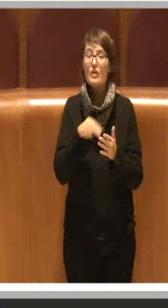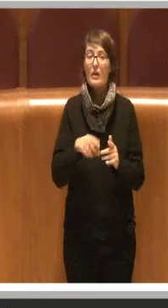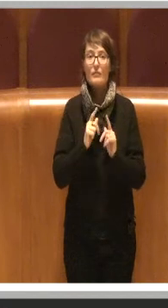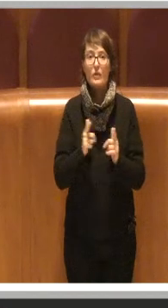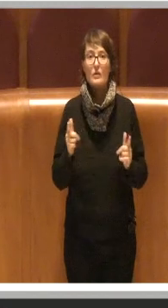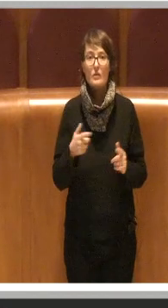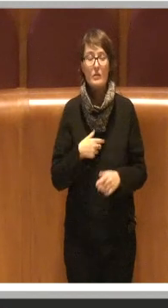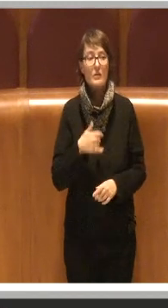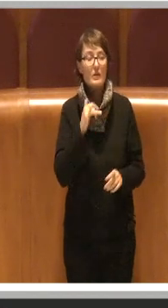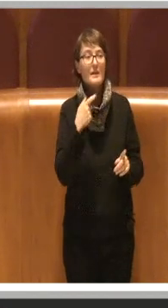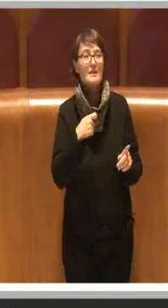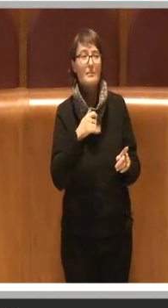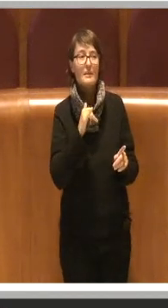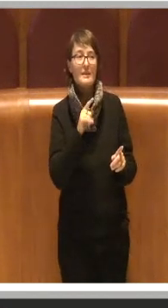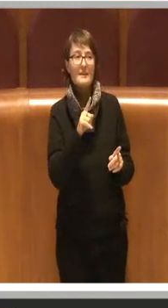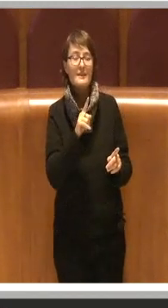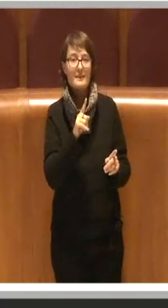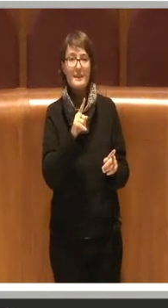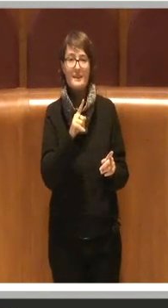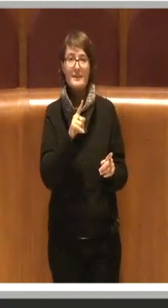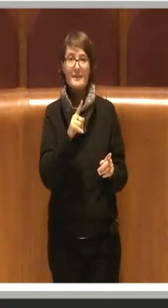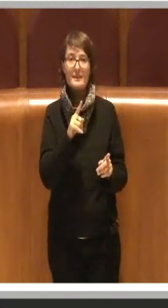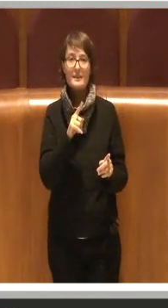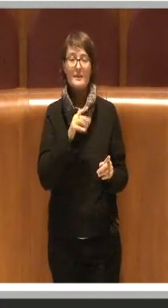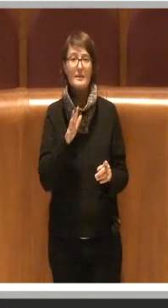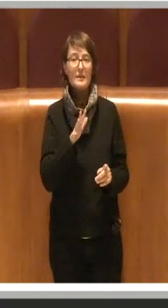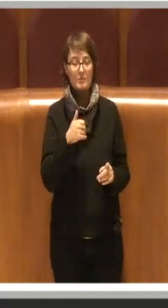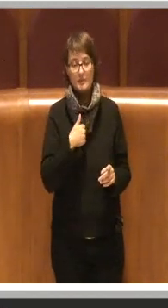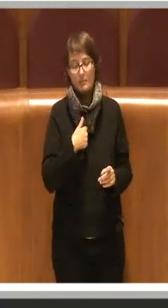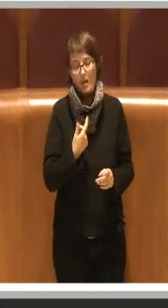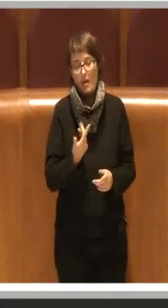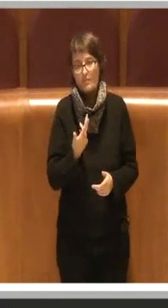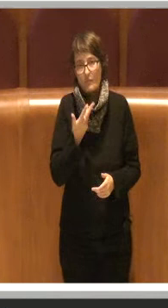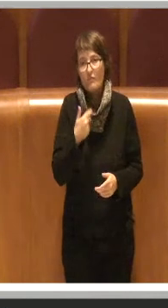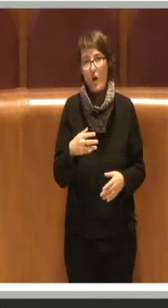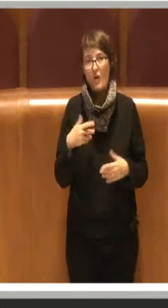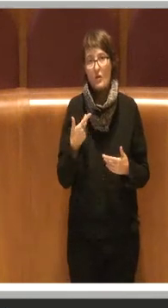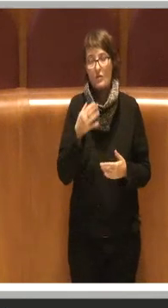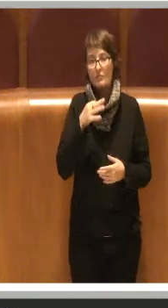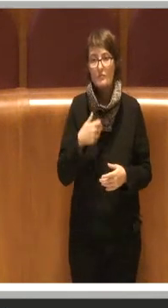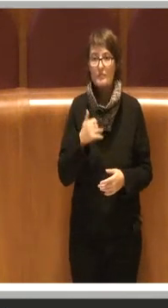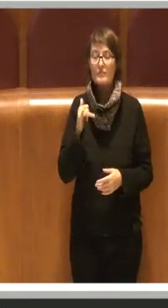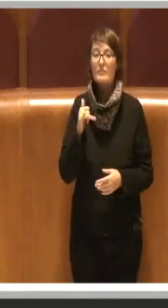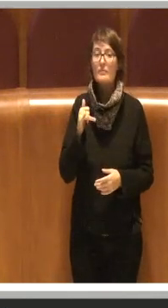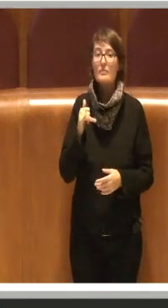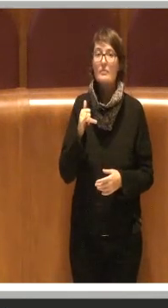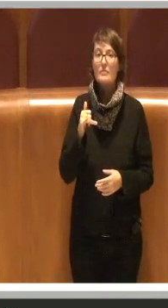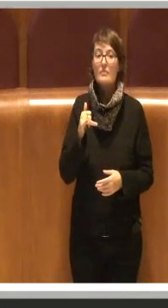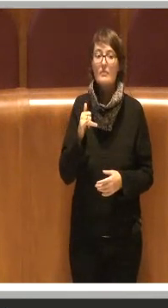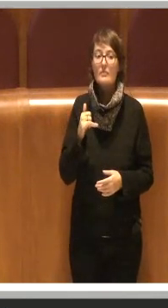Sì, Presidente, cioè, vuole intervenire in dichiarazione di voto, mi sembra insomma doveroso. Consigliere Ardu, non ci sono